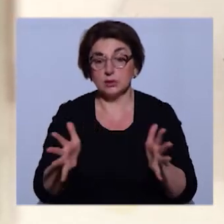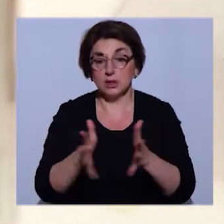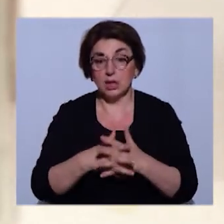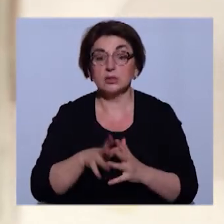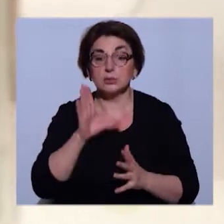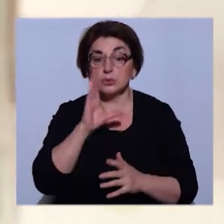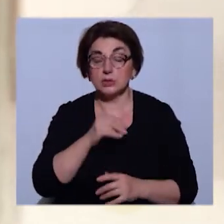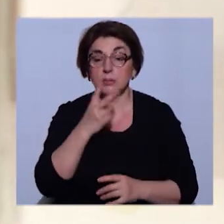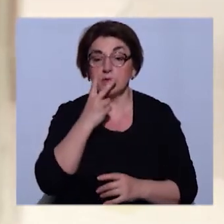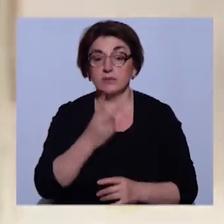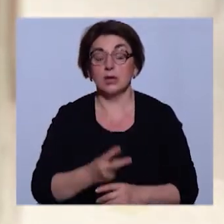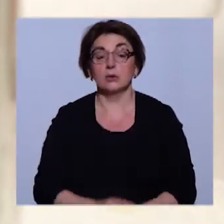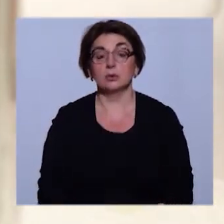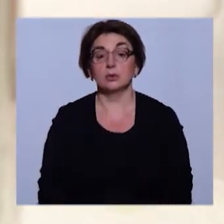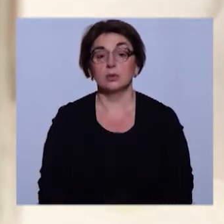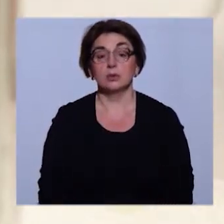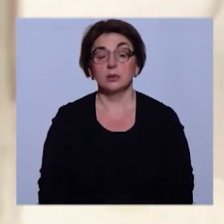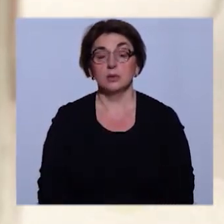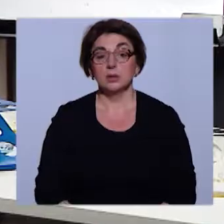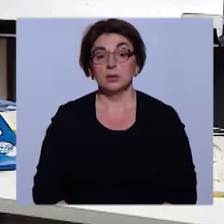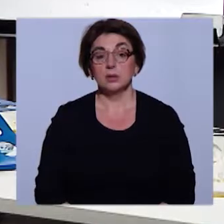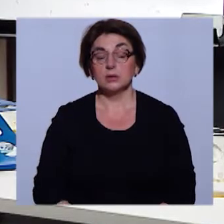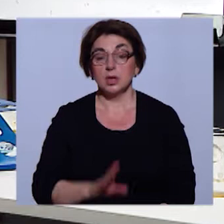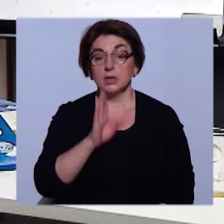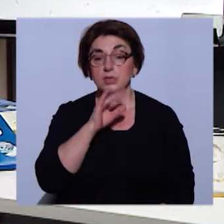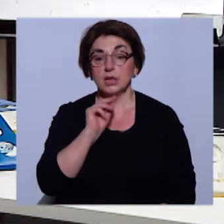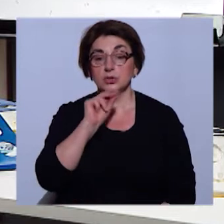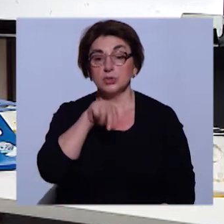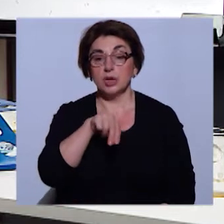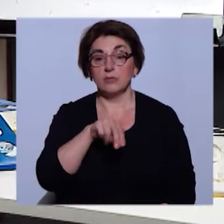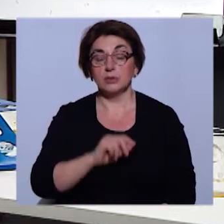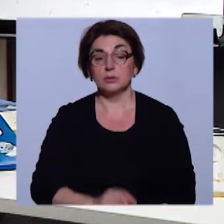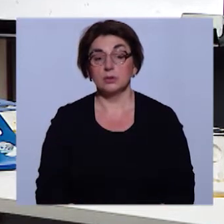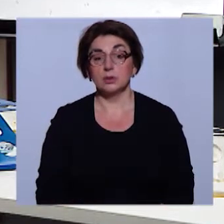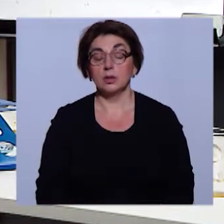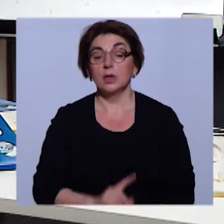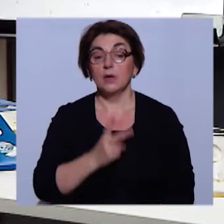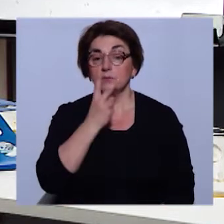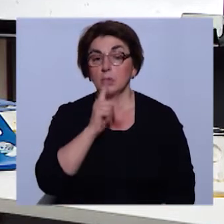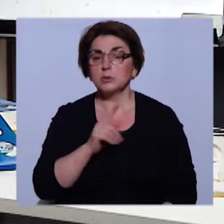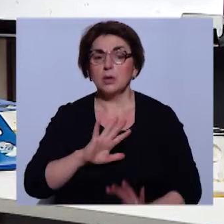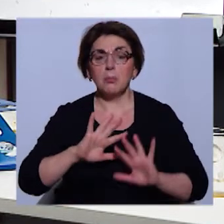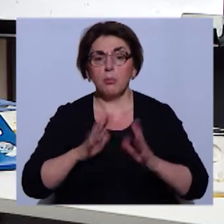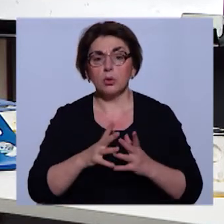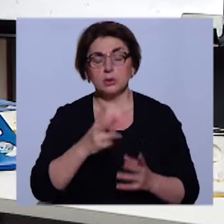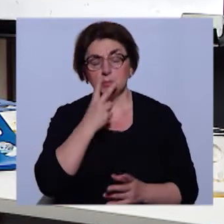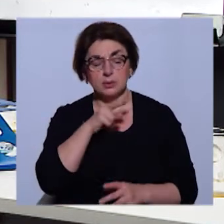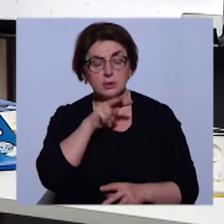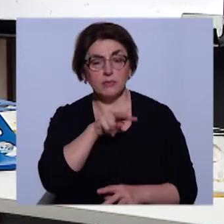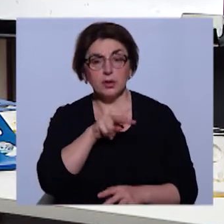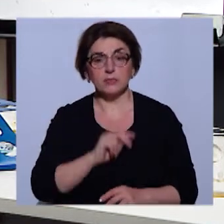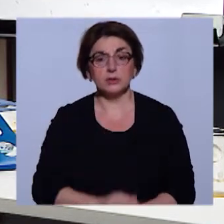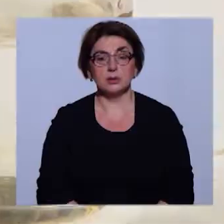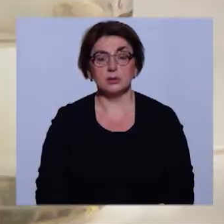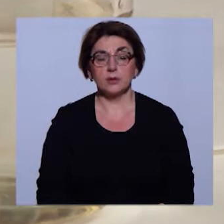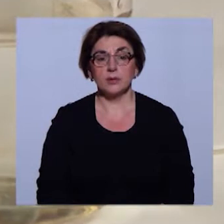რეაქციის უნარიანი და მოვათავსოთ წყალში. და ნახოთ, რას იზამს ჩვენი